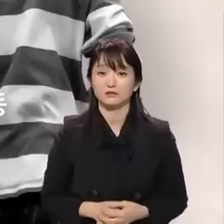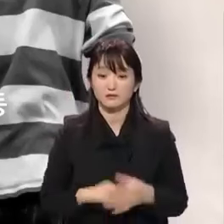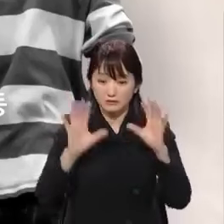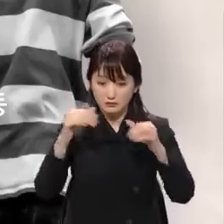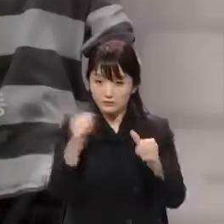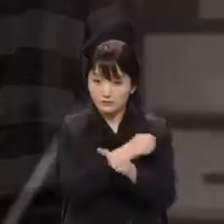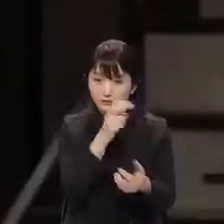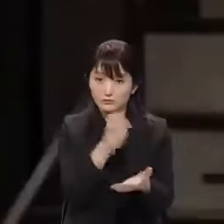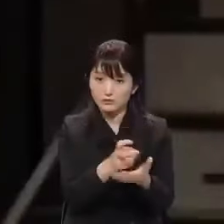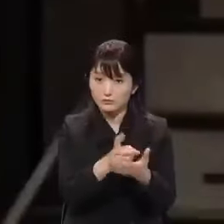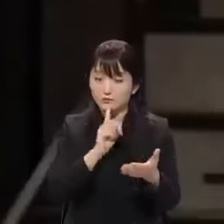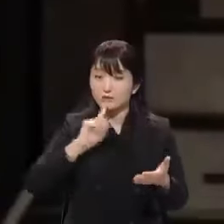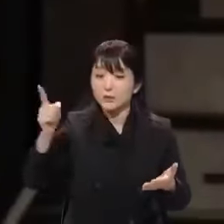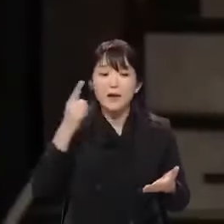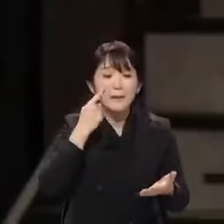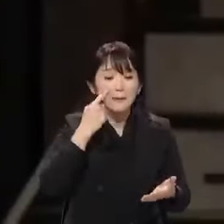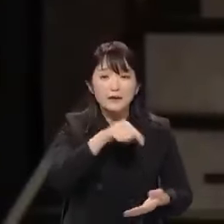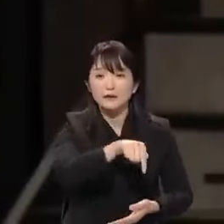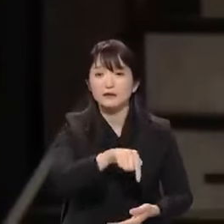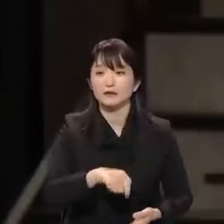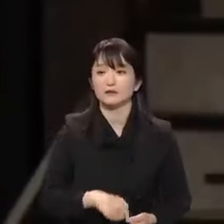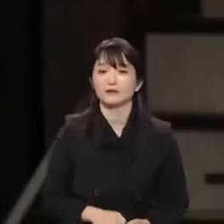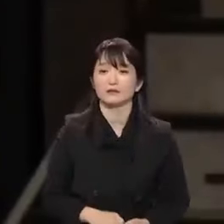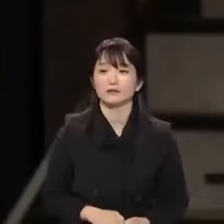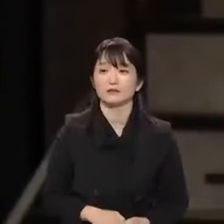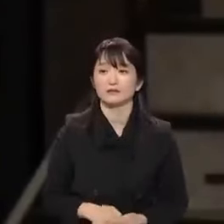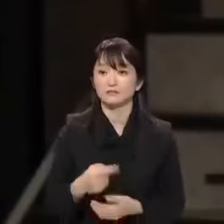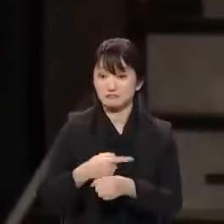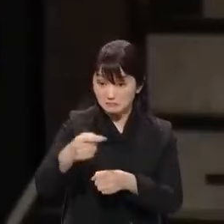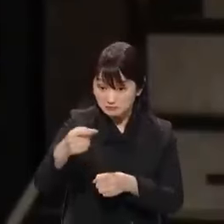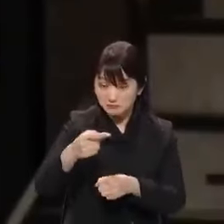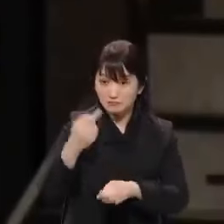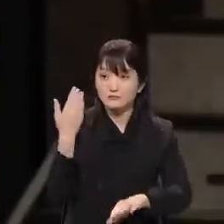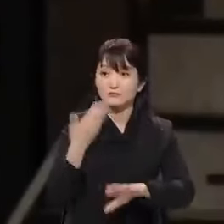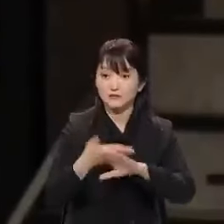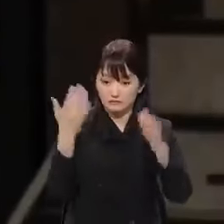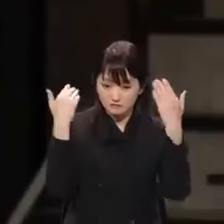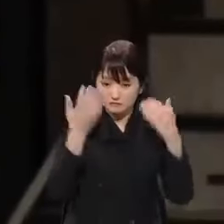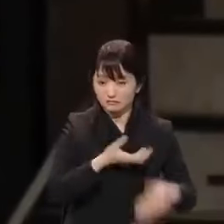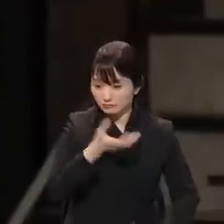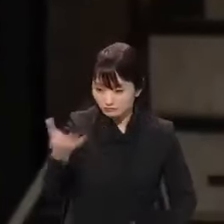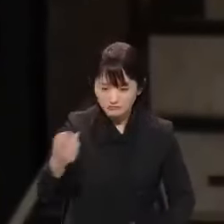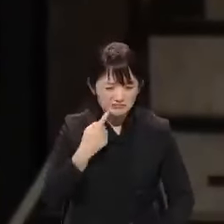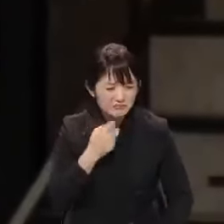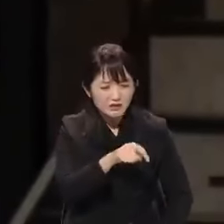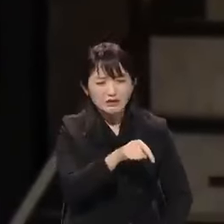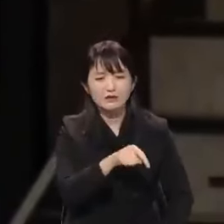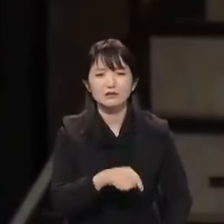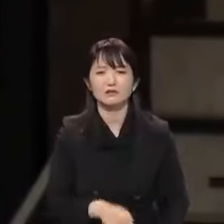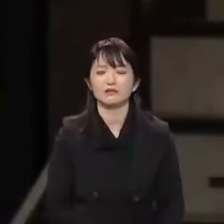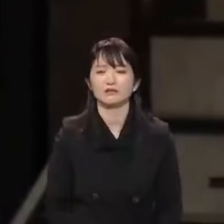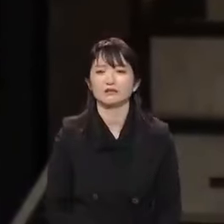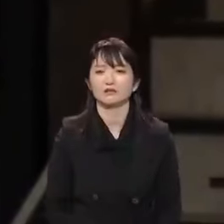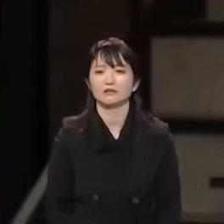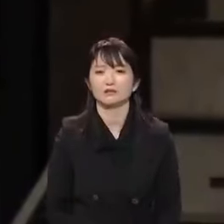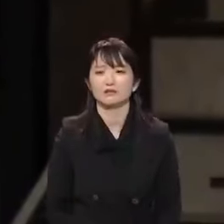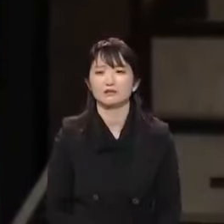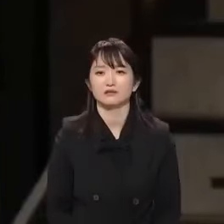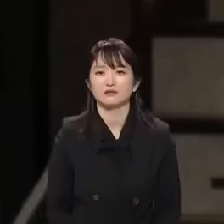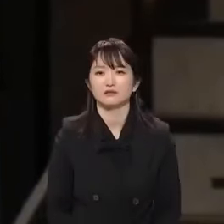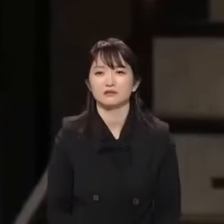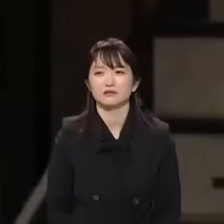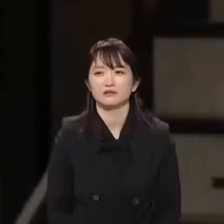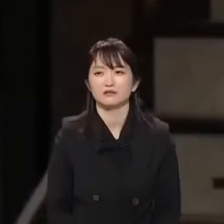아동학대법으로 신고하려면 해라라고 얘기하고 또 심지어 내년이면 다른 학교 간다라고까지 협박을 했다라는 거예요. 그러면서 이제